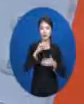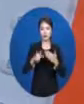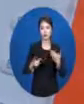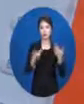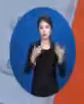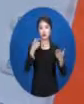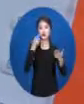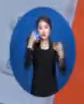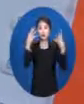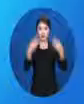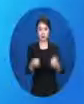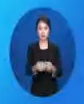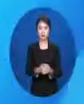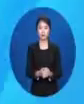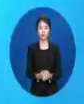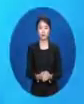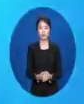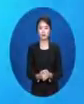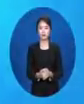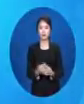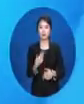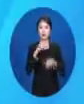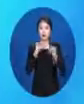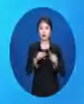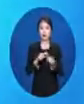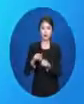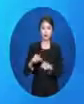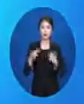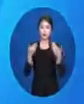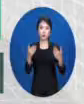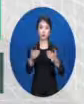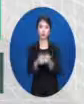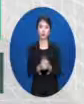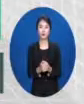큰 호응을 얻었습니다. 다음은 생생정보입니다.